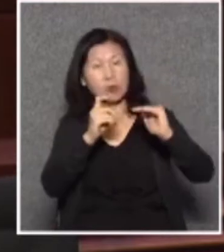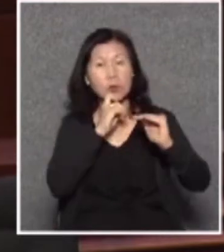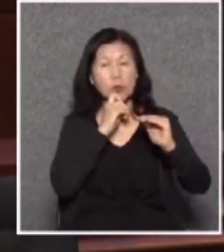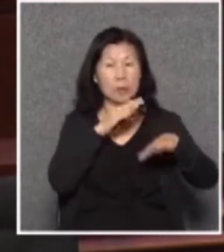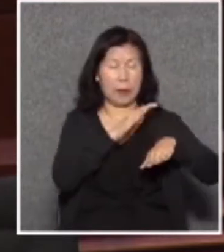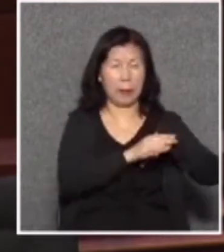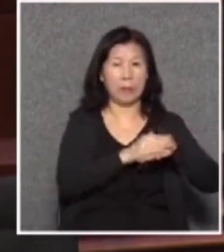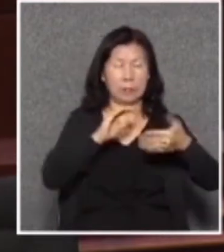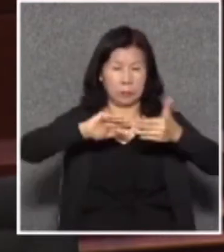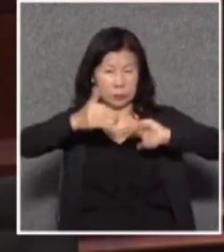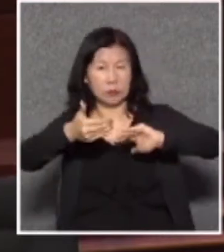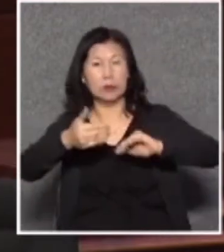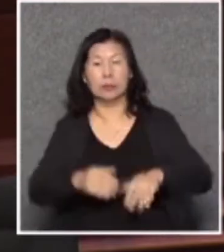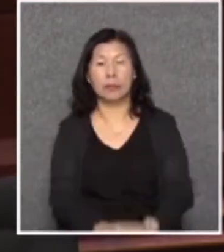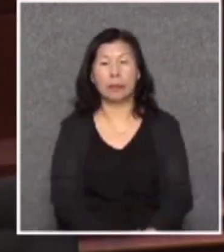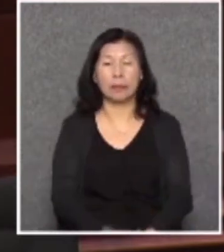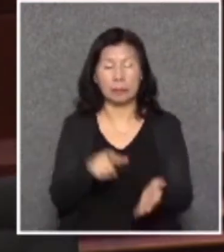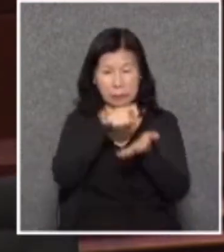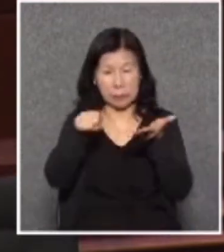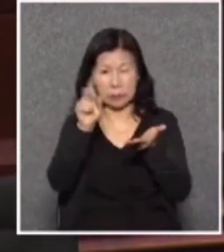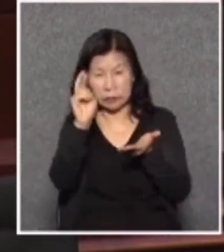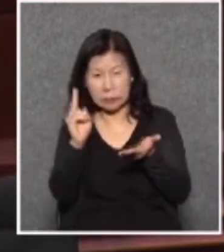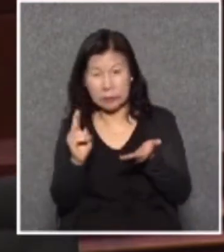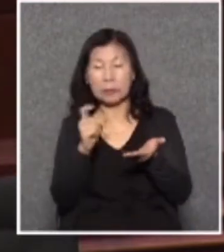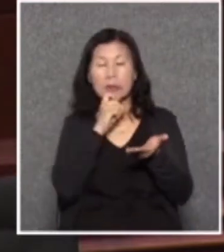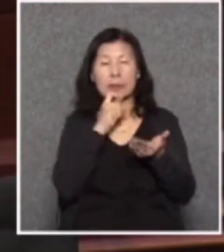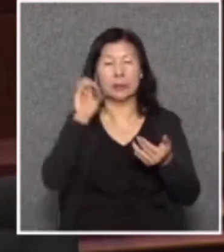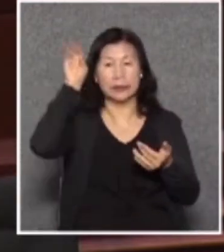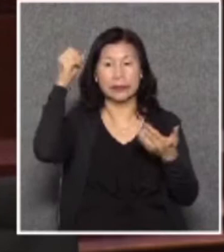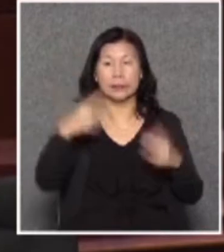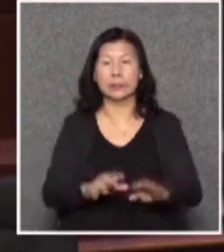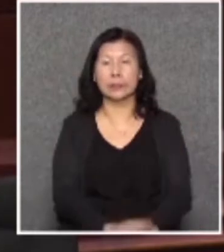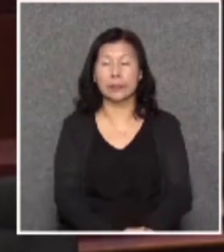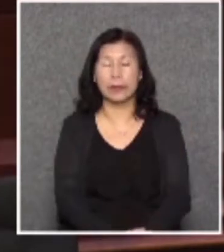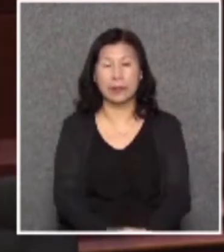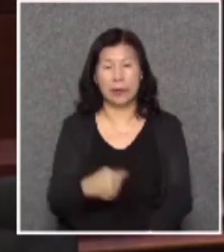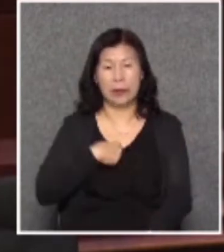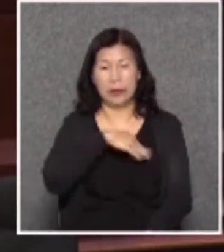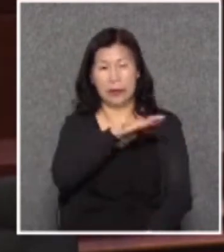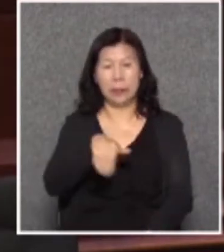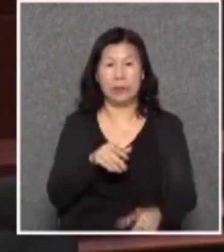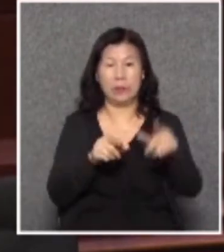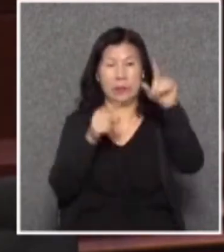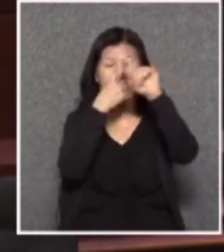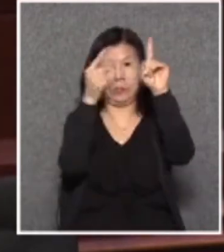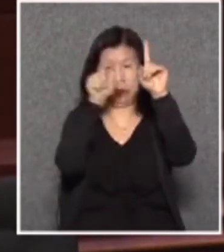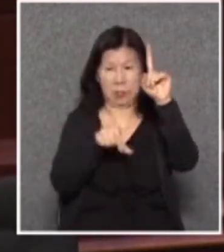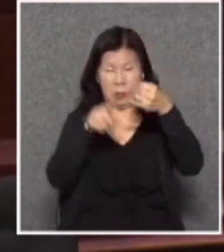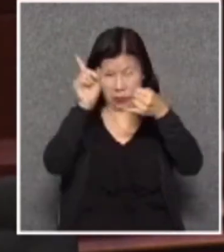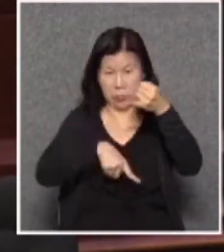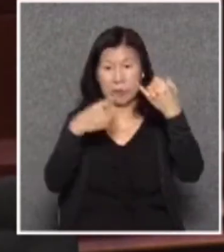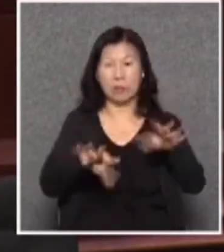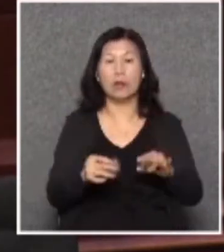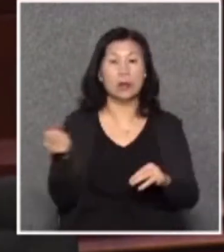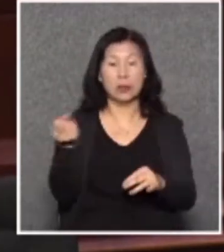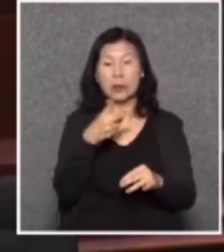應等等。草擬呢是修訂的建議，我們會在今年的11月底再